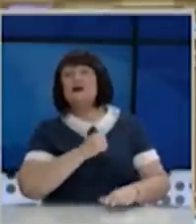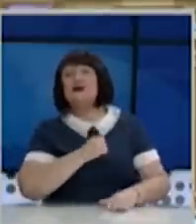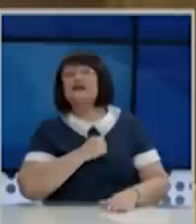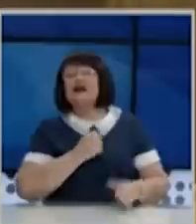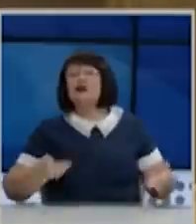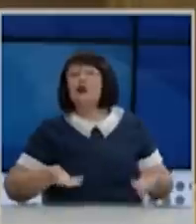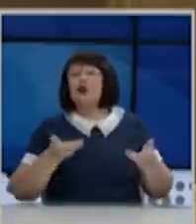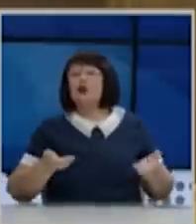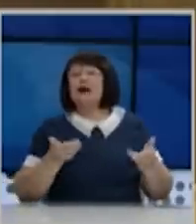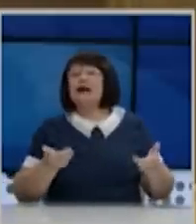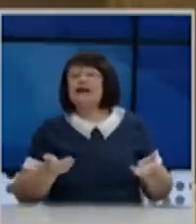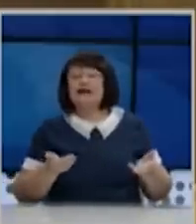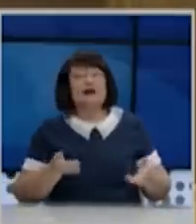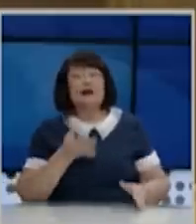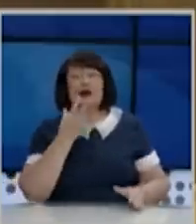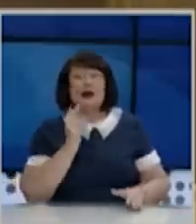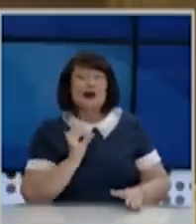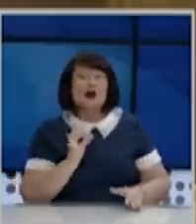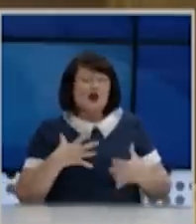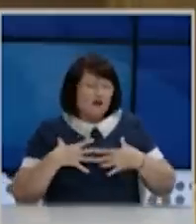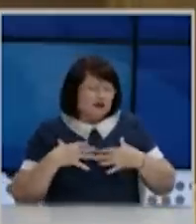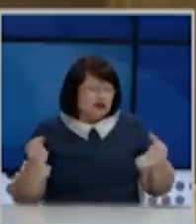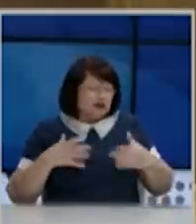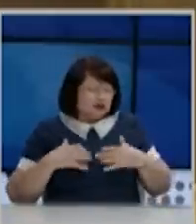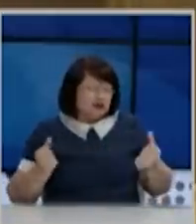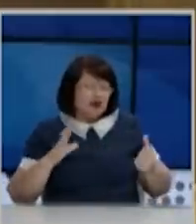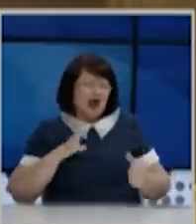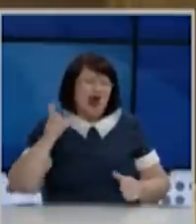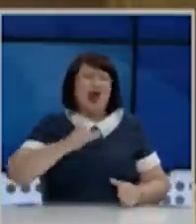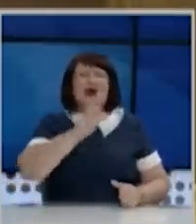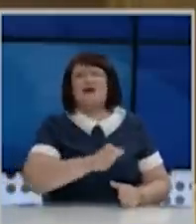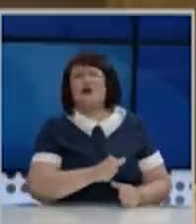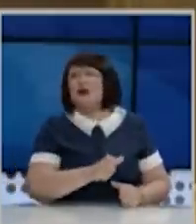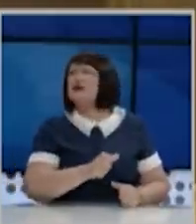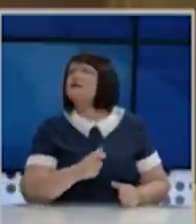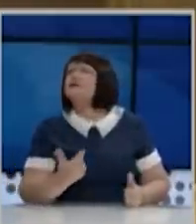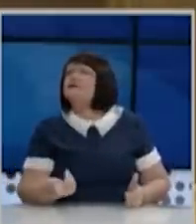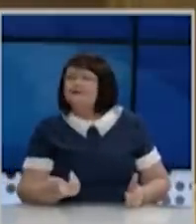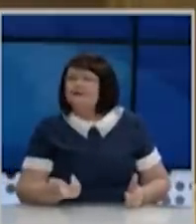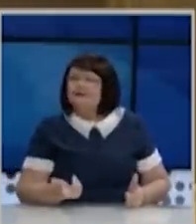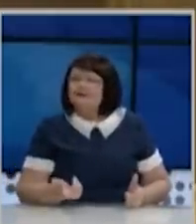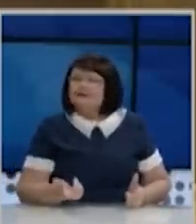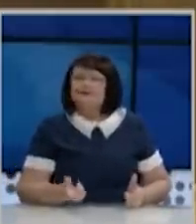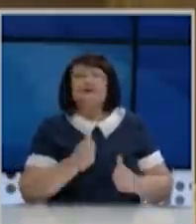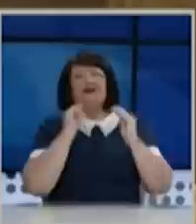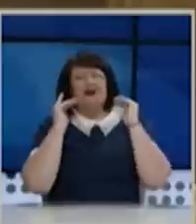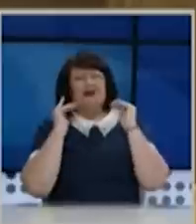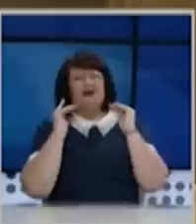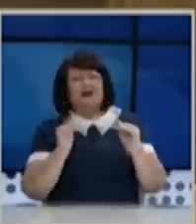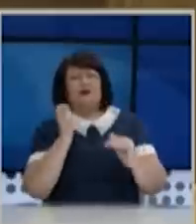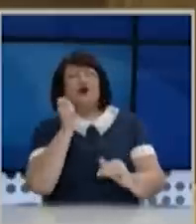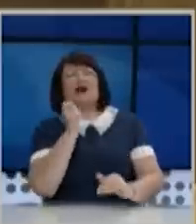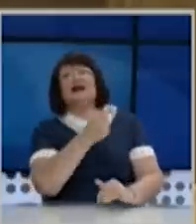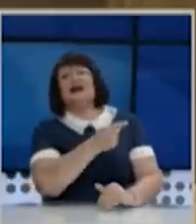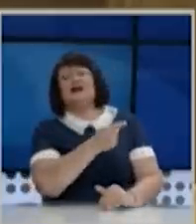ελαφρυντικό, γιατί εγκλωβίζει τη λαϊκή αγανάκτηση ασφικτικά στα πλαίσια της διαχείρισης του ίδιου δρόμου. Εμείς